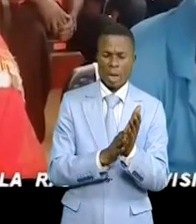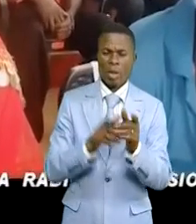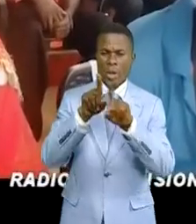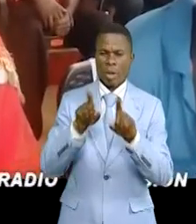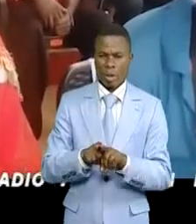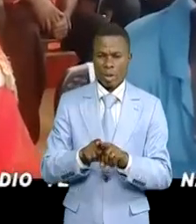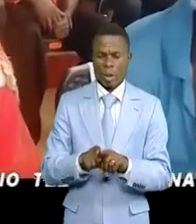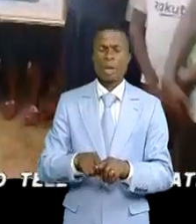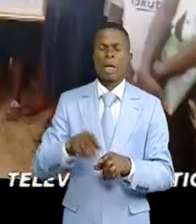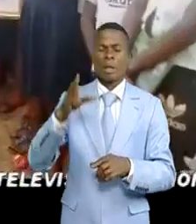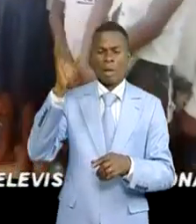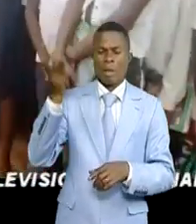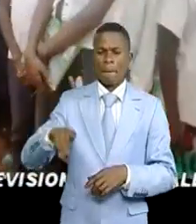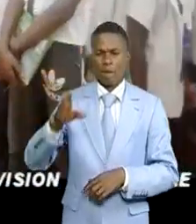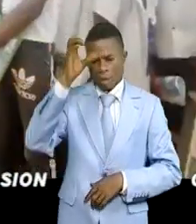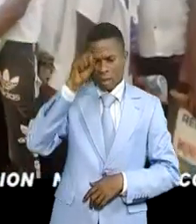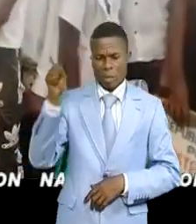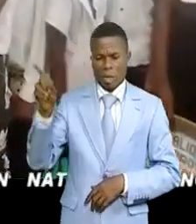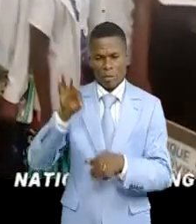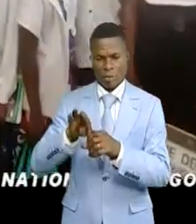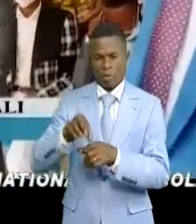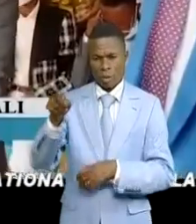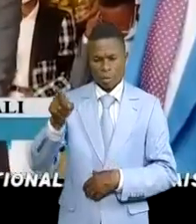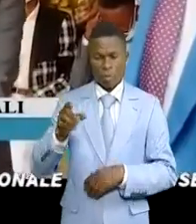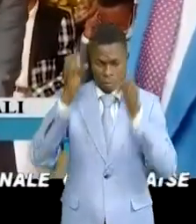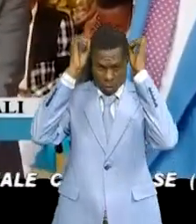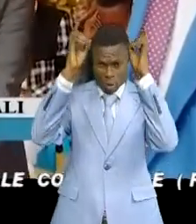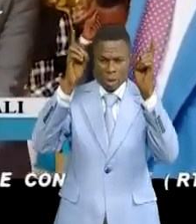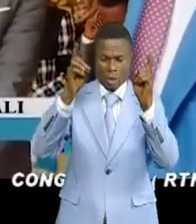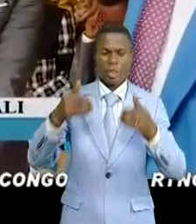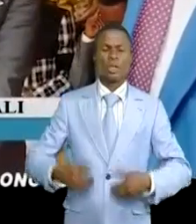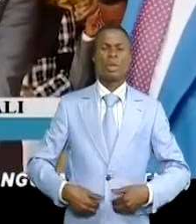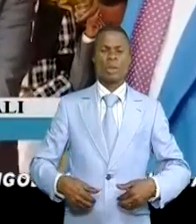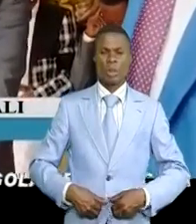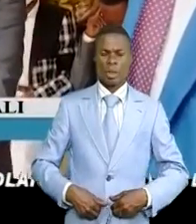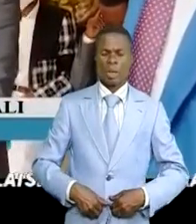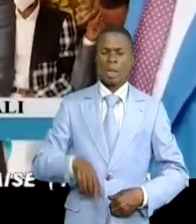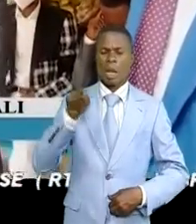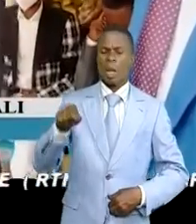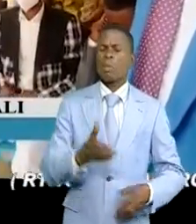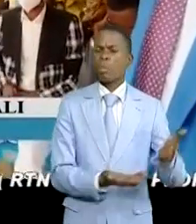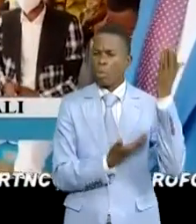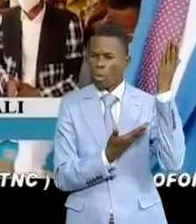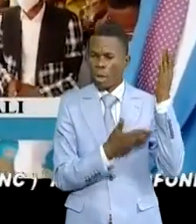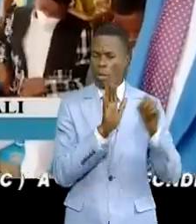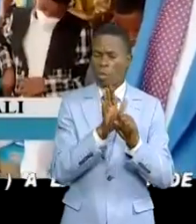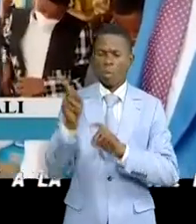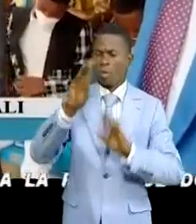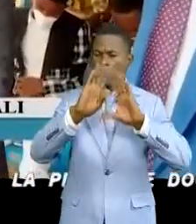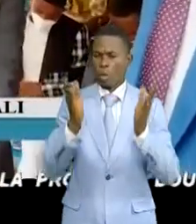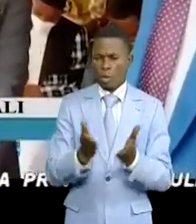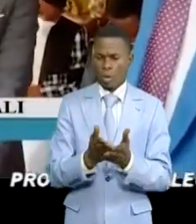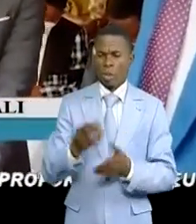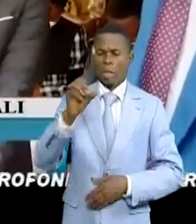de Maïndombe, son fief électoral. L'éducation de la jeunesse occupe les premiers du peuple.